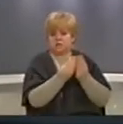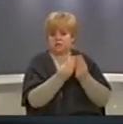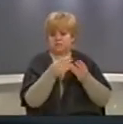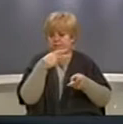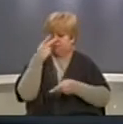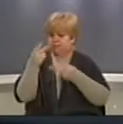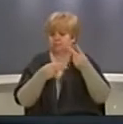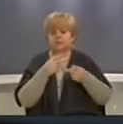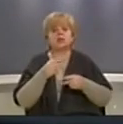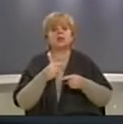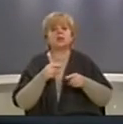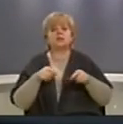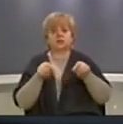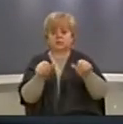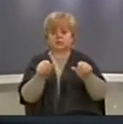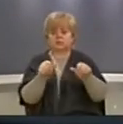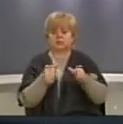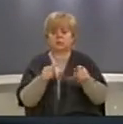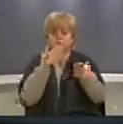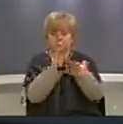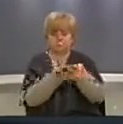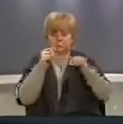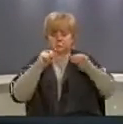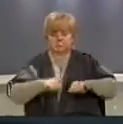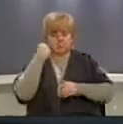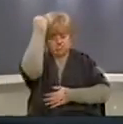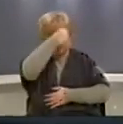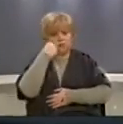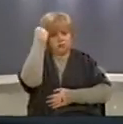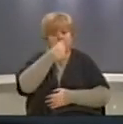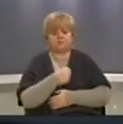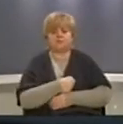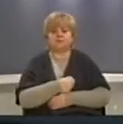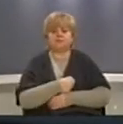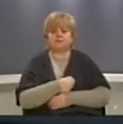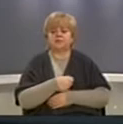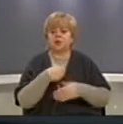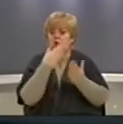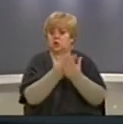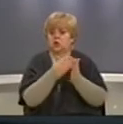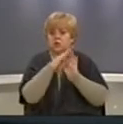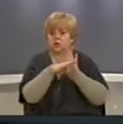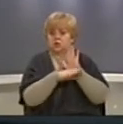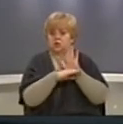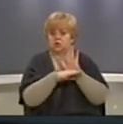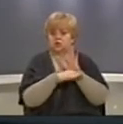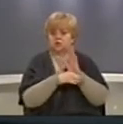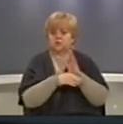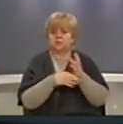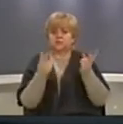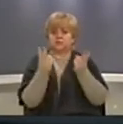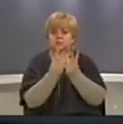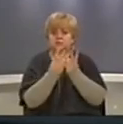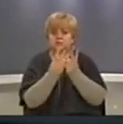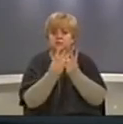dhe verifikim të pronës i propozuar nga Qeveria e Kosovës, i cili ka opinionin ligjor të përputhshmërisë dhe